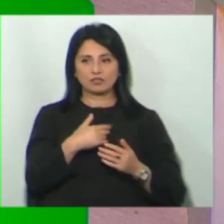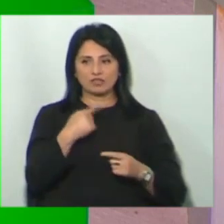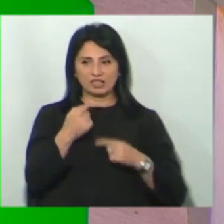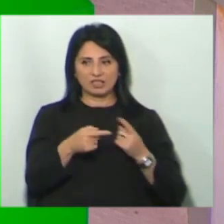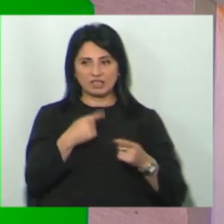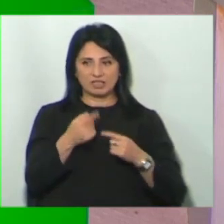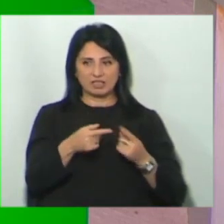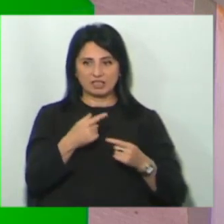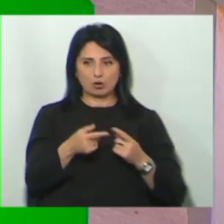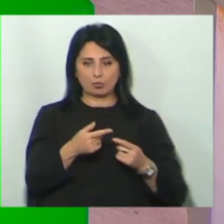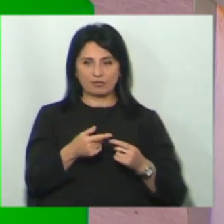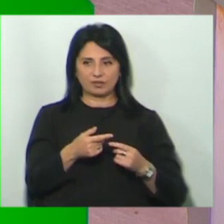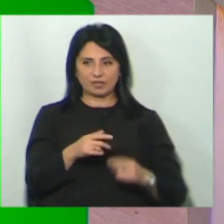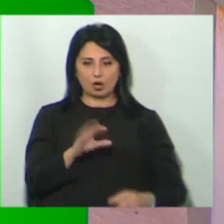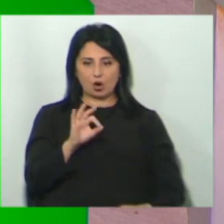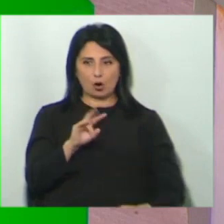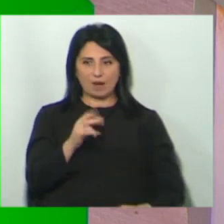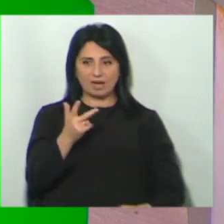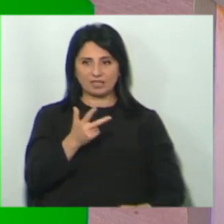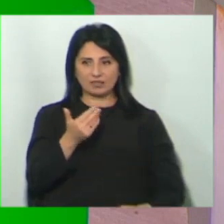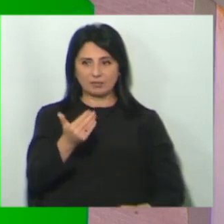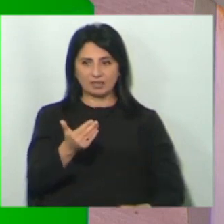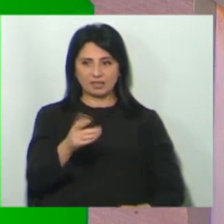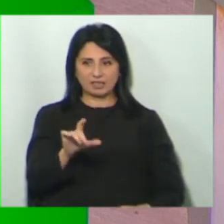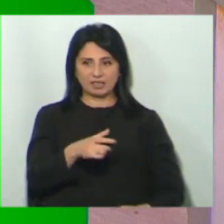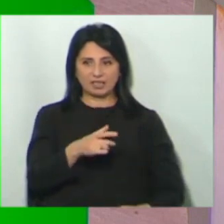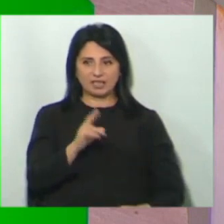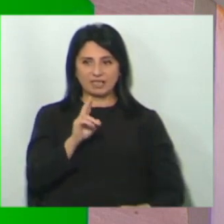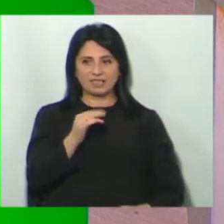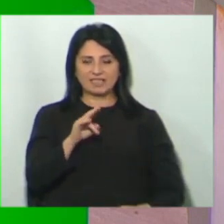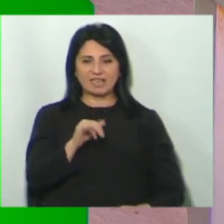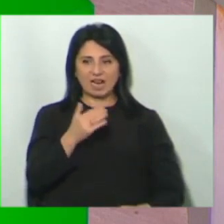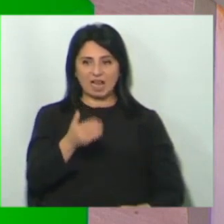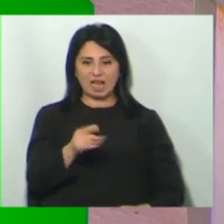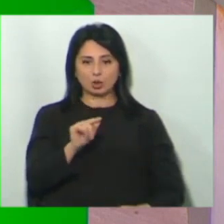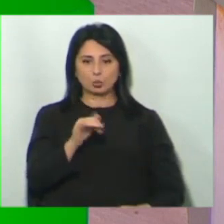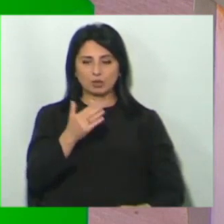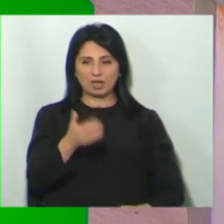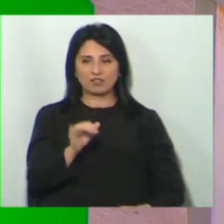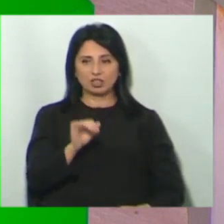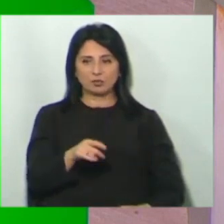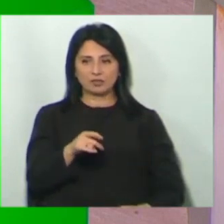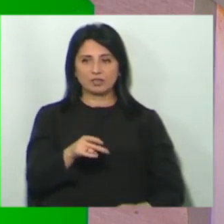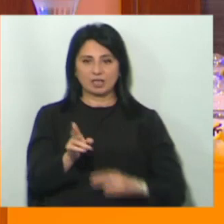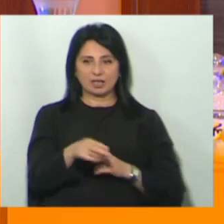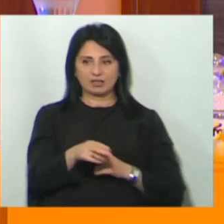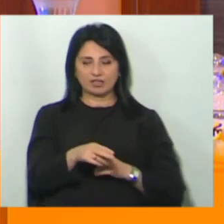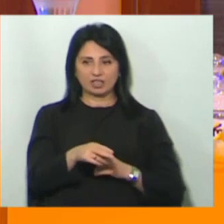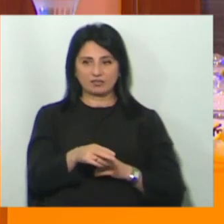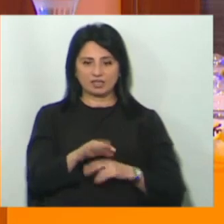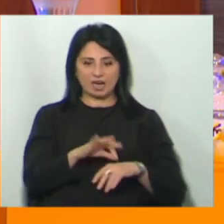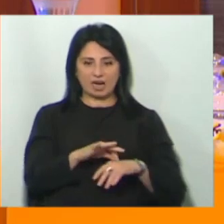ჩვენ საუბრობთ ომეგა 3-ზე, მის წყაროთ, ცილის წყაროთ, თუთიის წყაროთ შეგვიძლია განიხილოთ თევზეული,